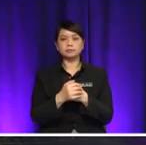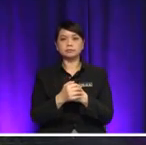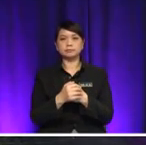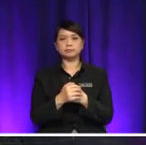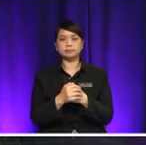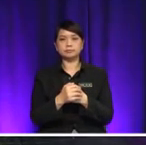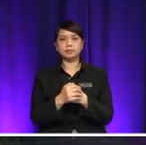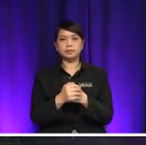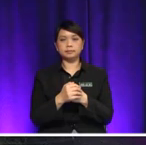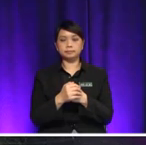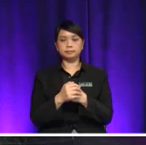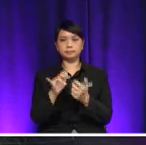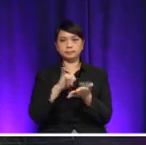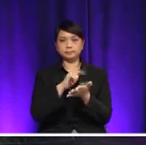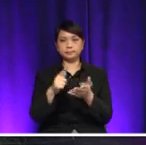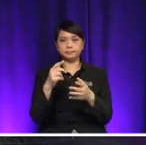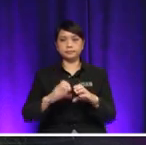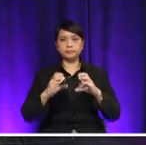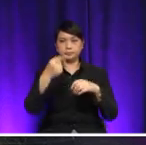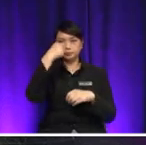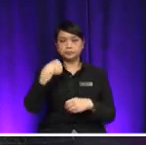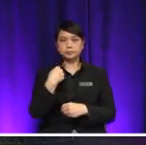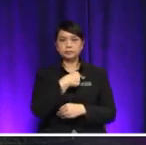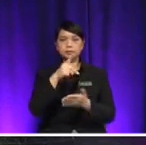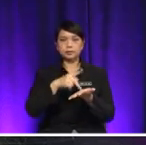itulah dia cari untuk kita